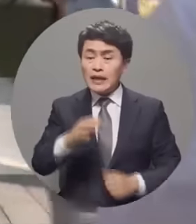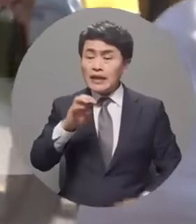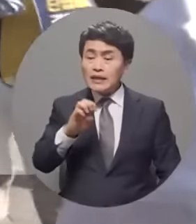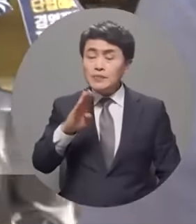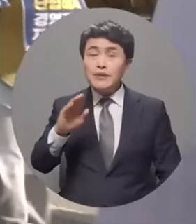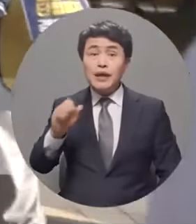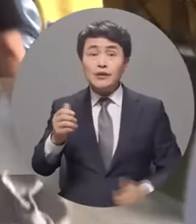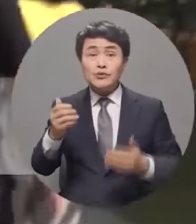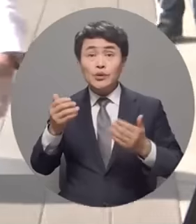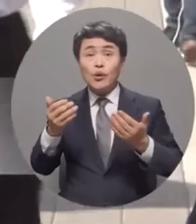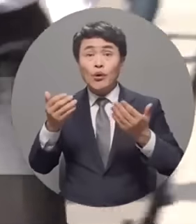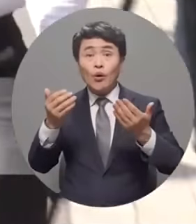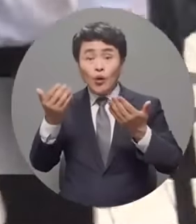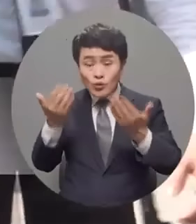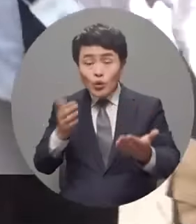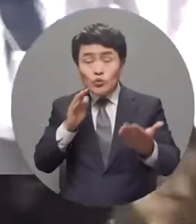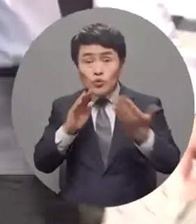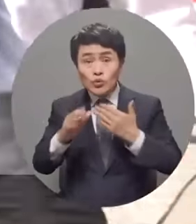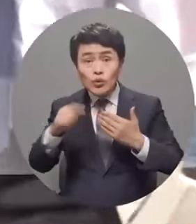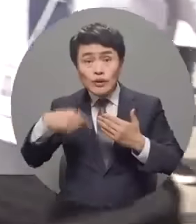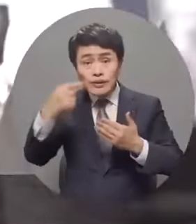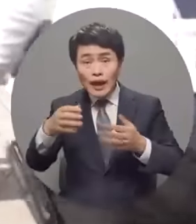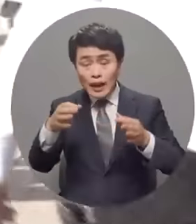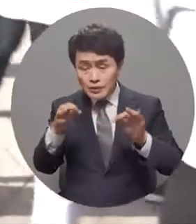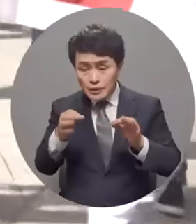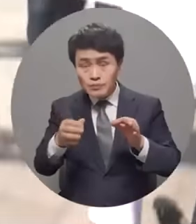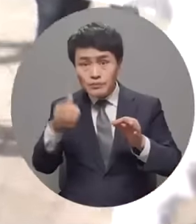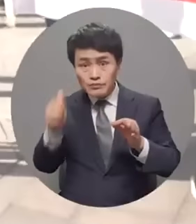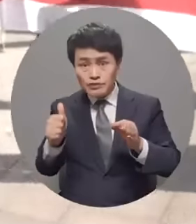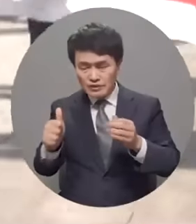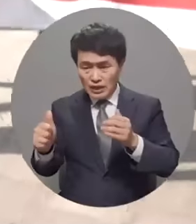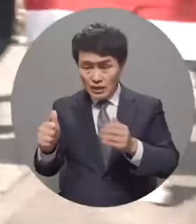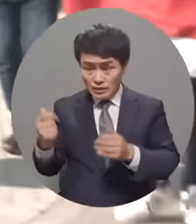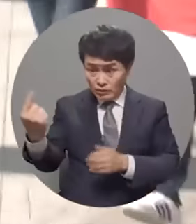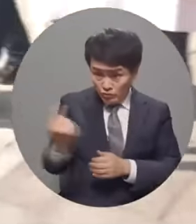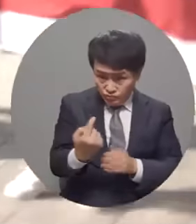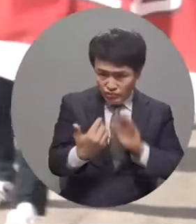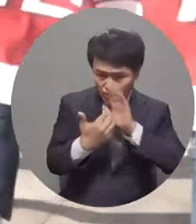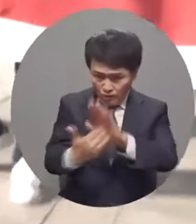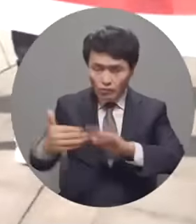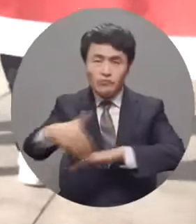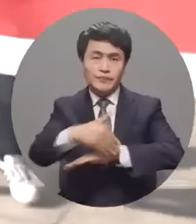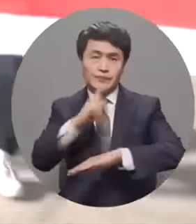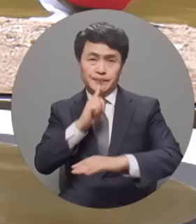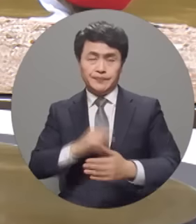다음 주 화요일에도 김 부사장의 출근을 저지할 계획입니다. MBC 뉴스 유성입니다.